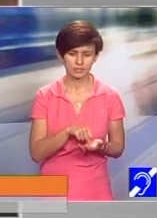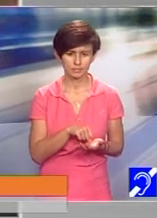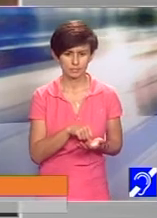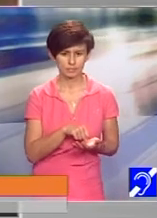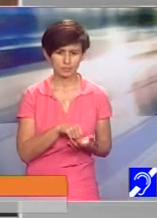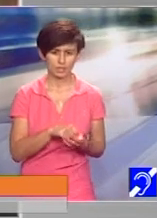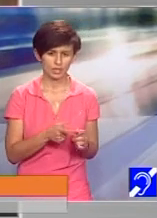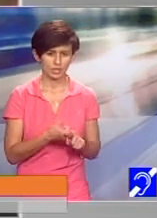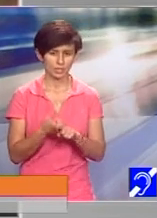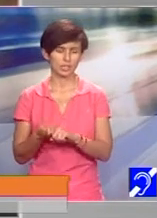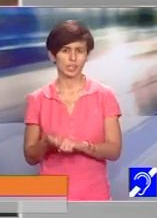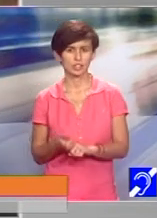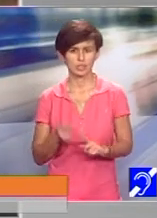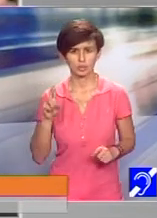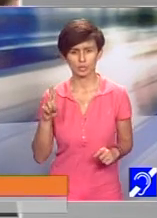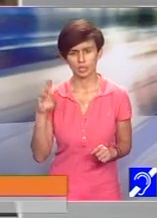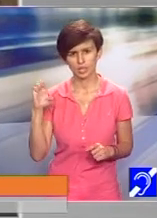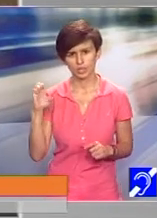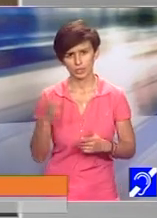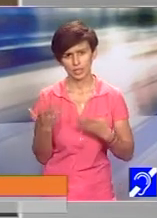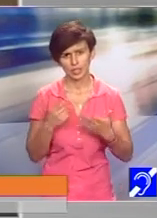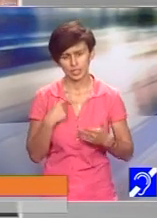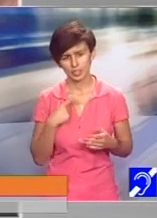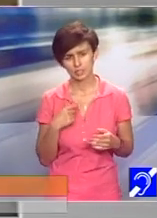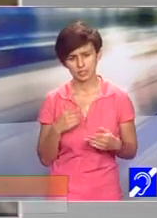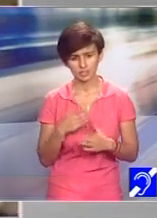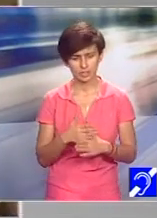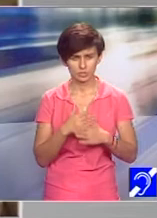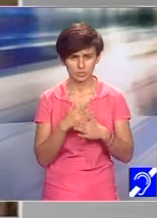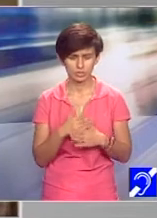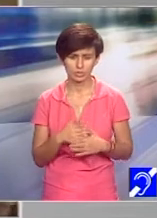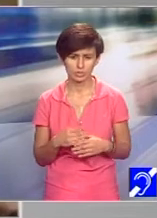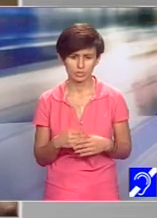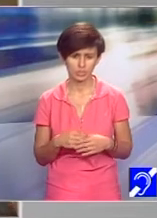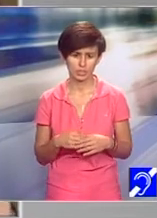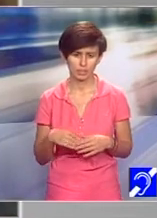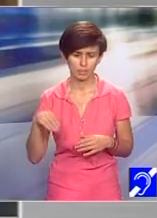în ce privește Uniunea Europeană, susținut de Merkel și Macron,